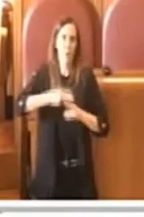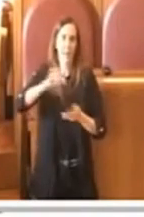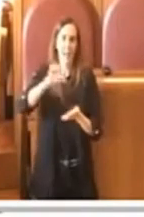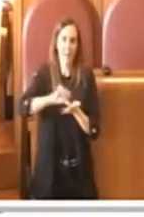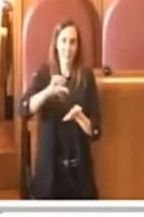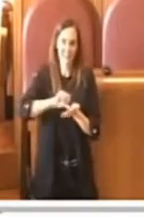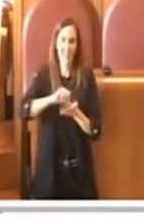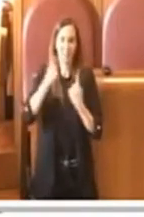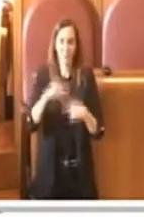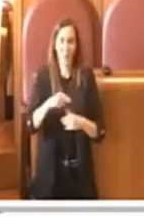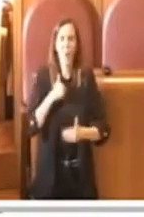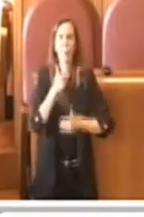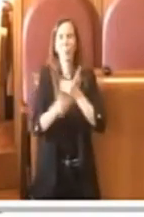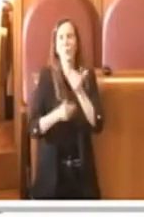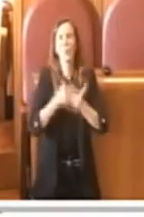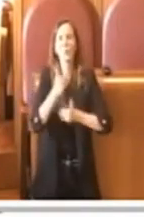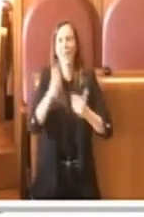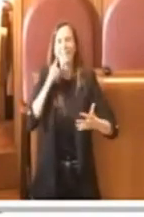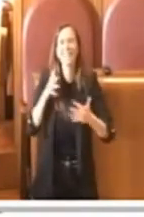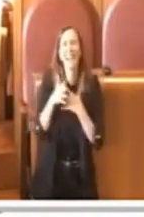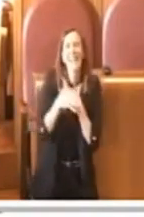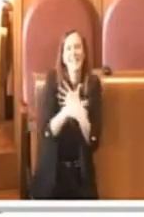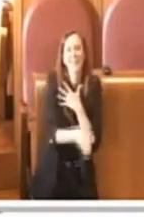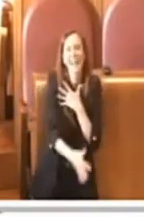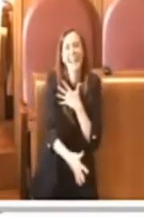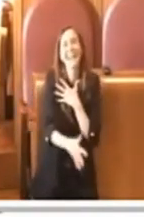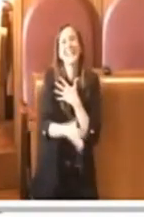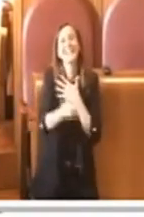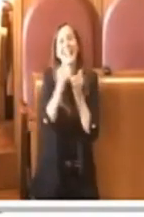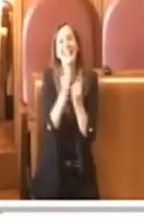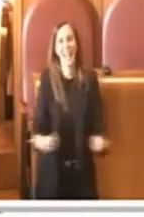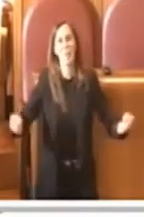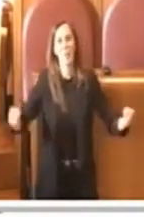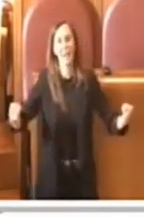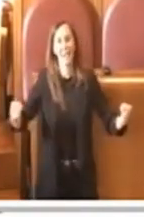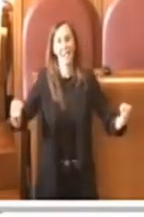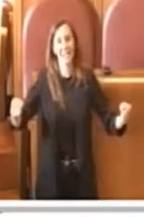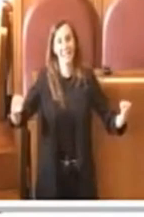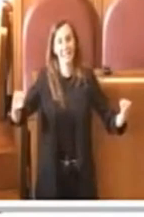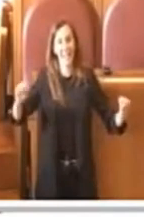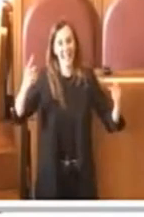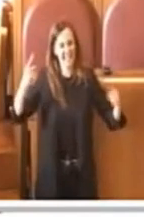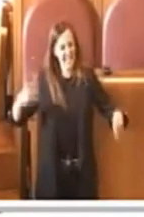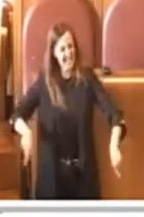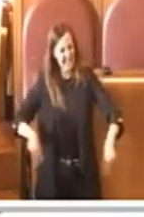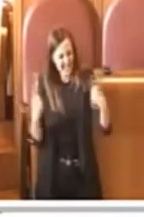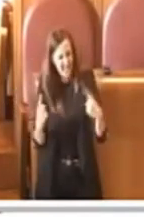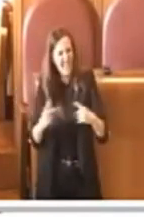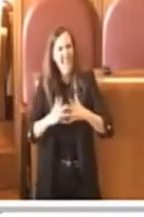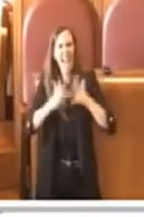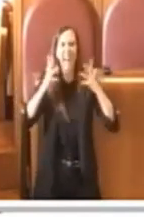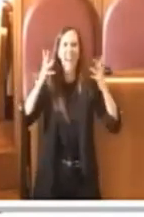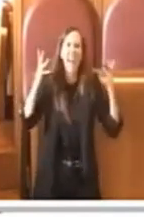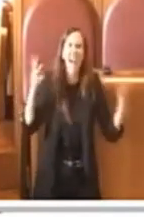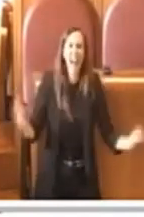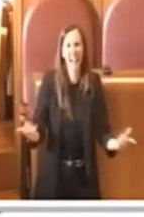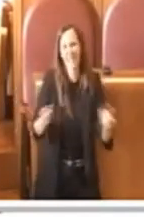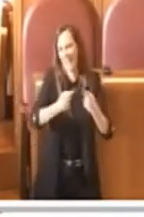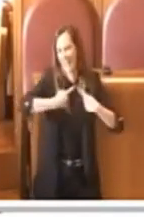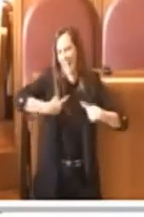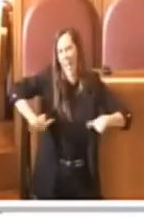processo, ripeto, di trasparenza e di democrazia, è una sfida enorme che